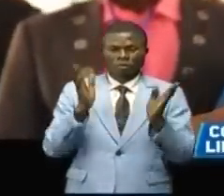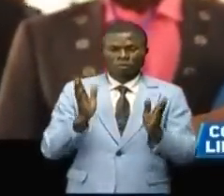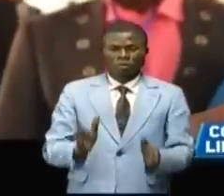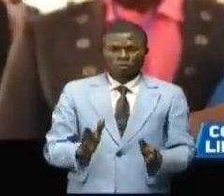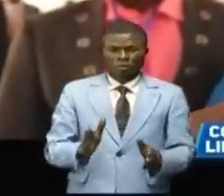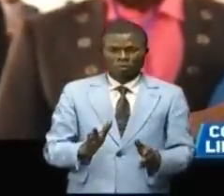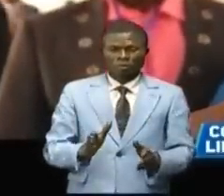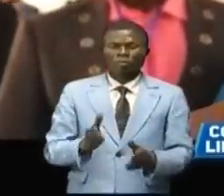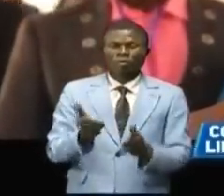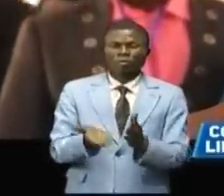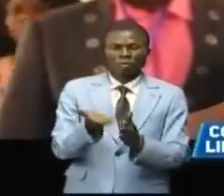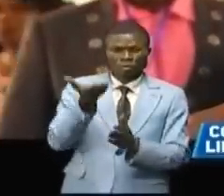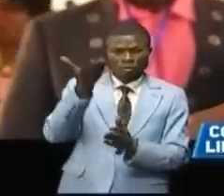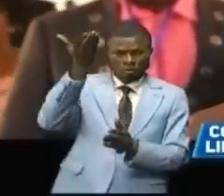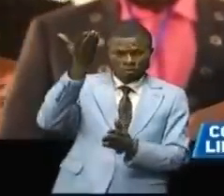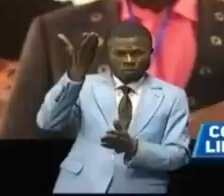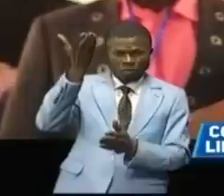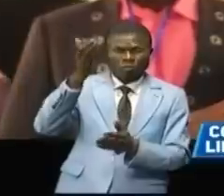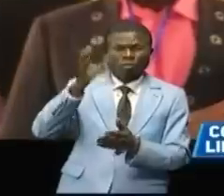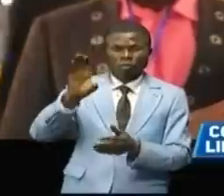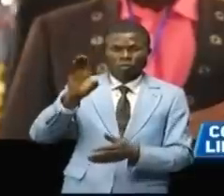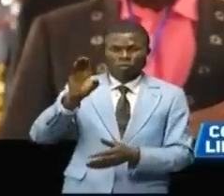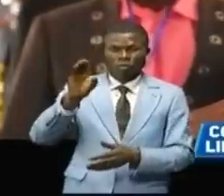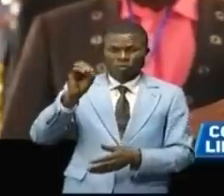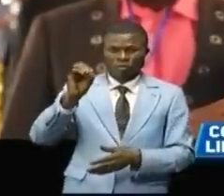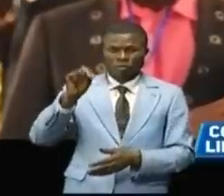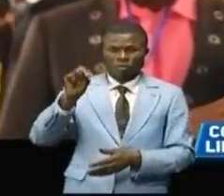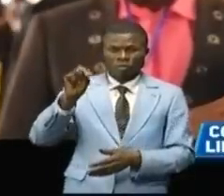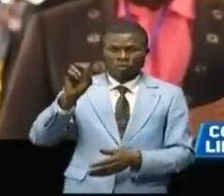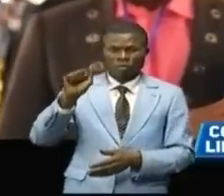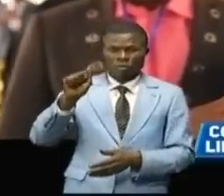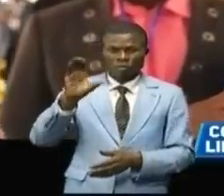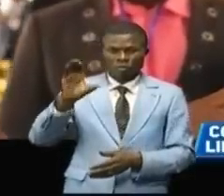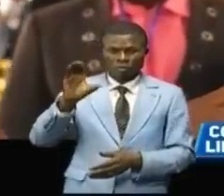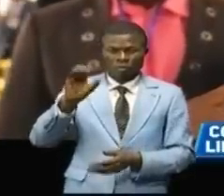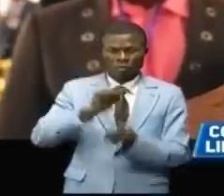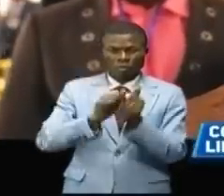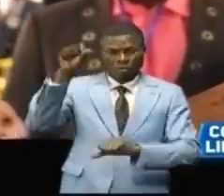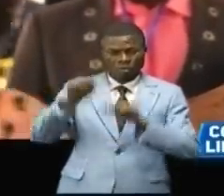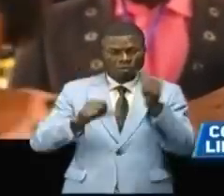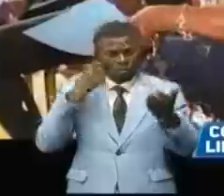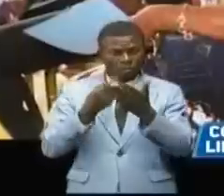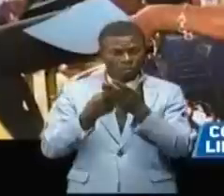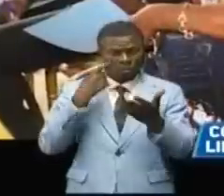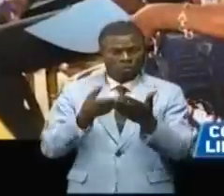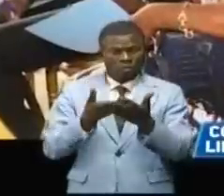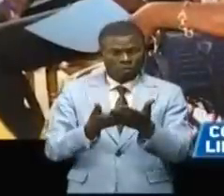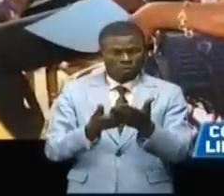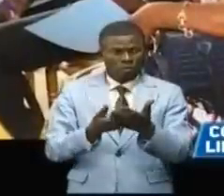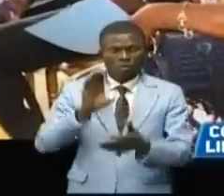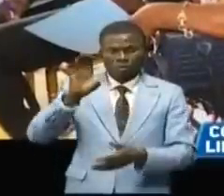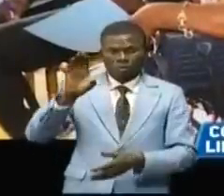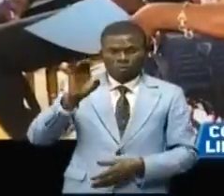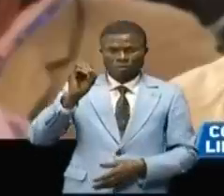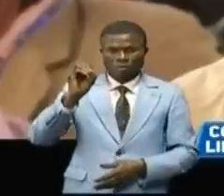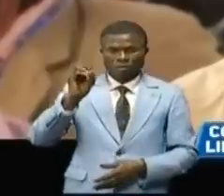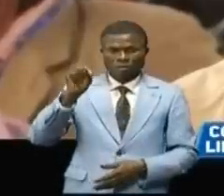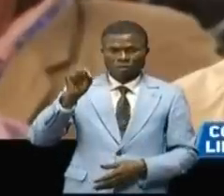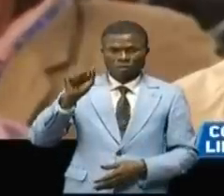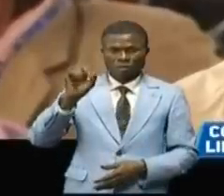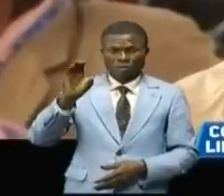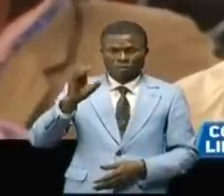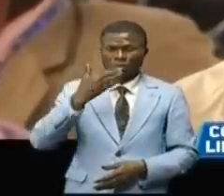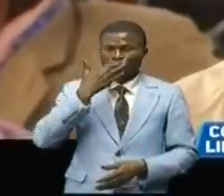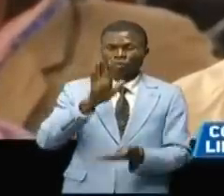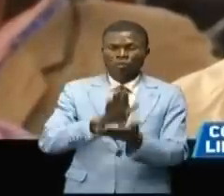faire remonter auprès de la CONAC certains abus qu'ils auraient constatés. La CONAC remercie le